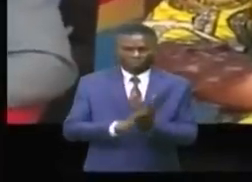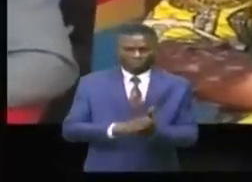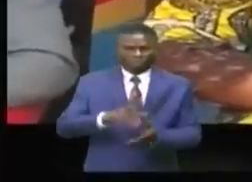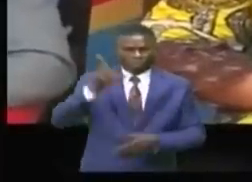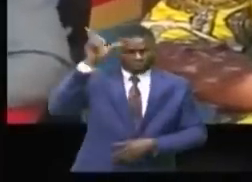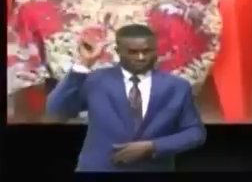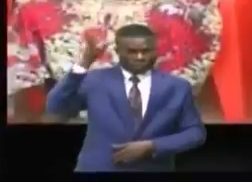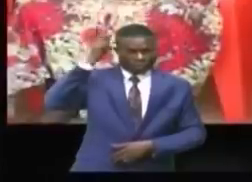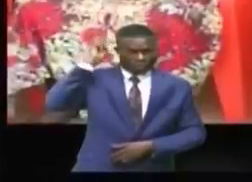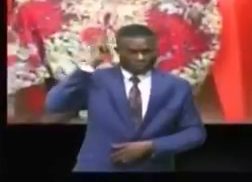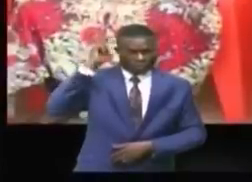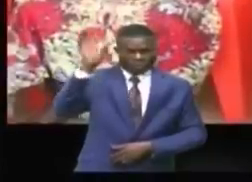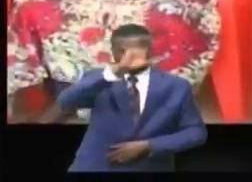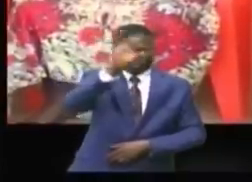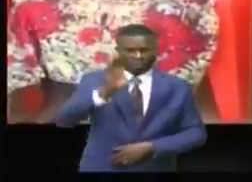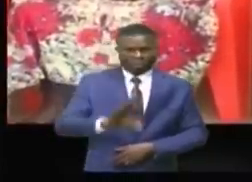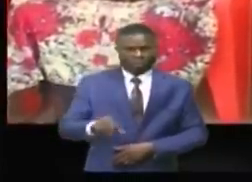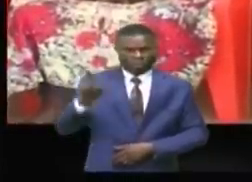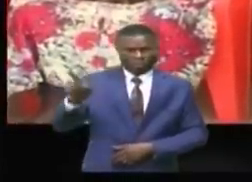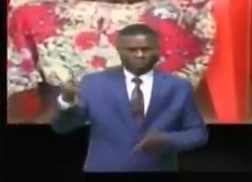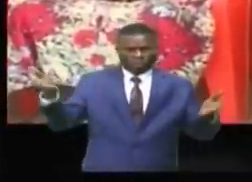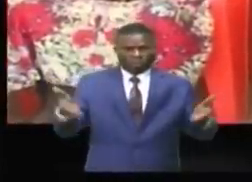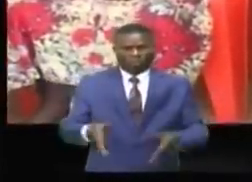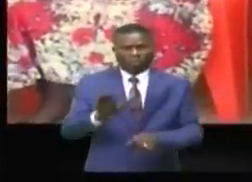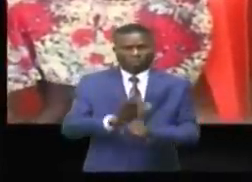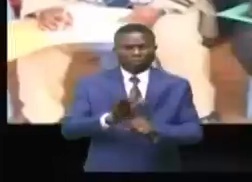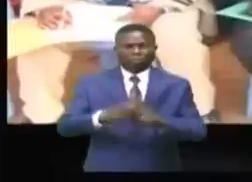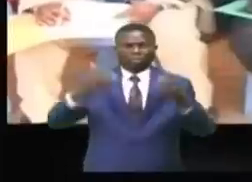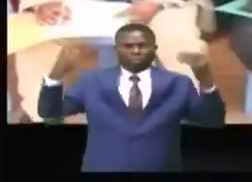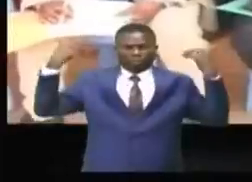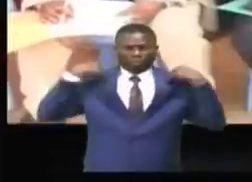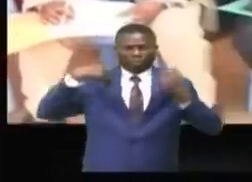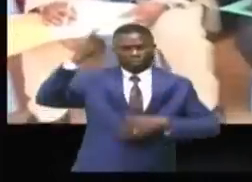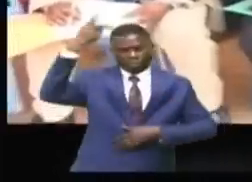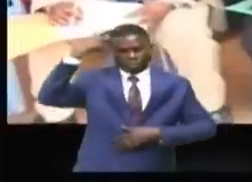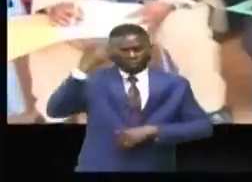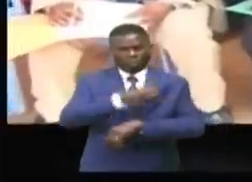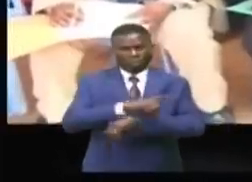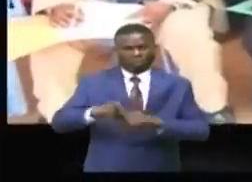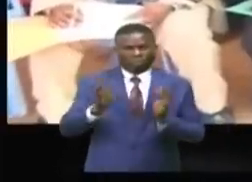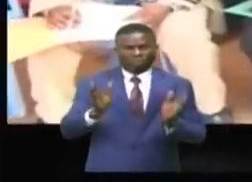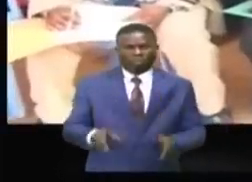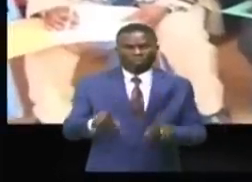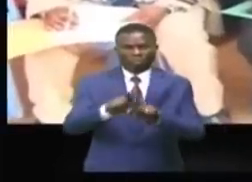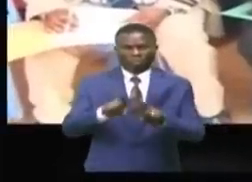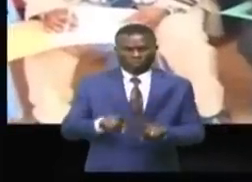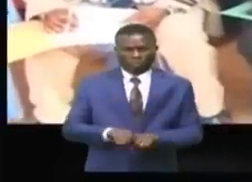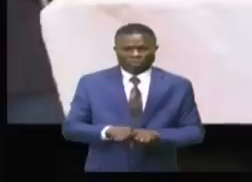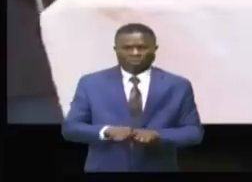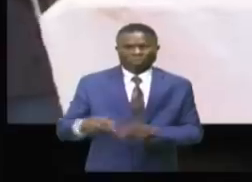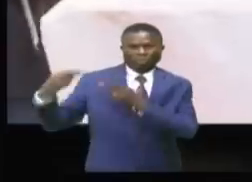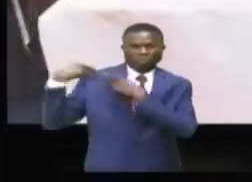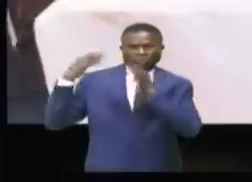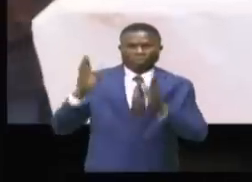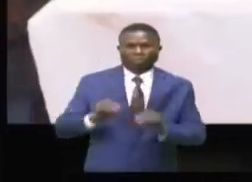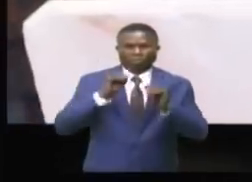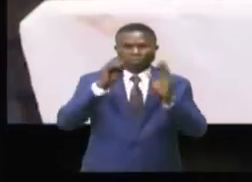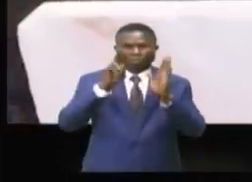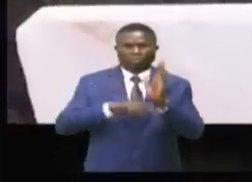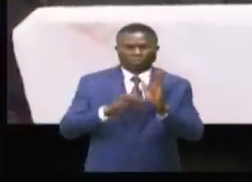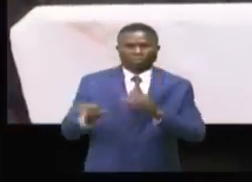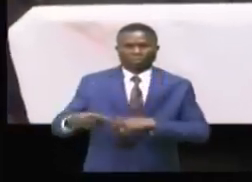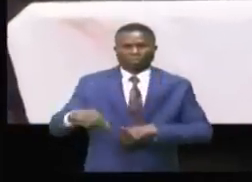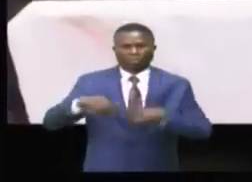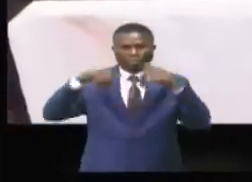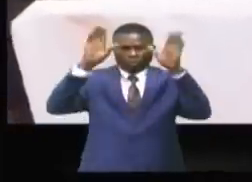Kabila dans la commune de Dioulou, en présence de plusieurs autorités politico-administratives et responsables de l'enseignement primaire,